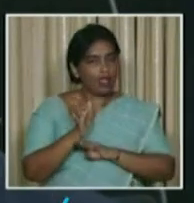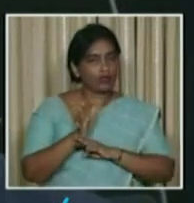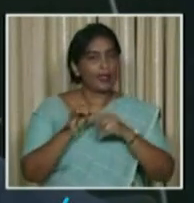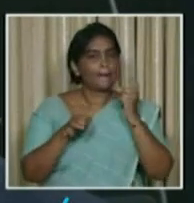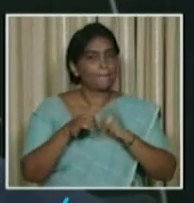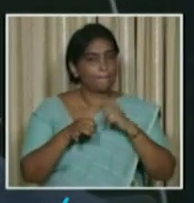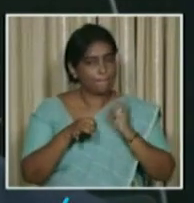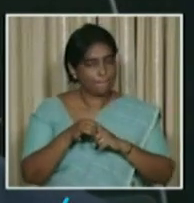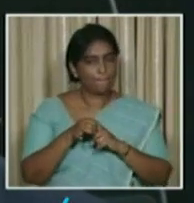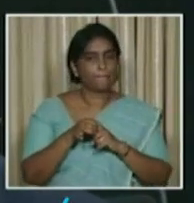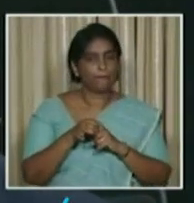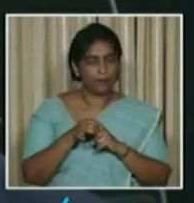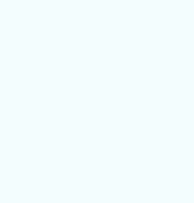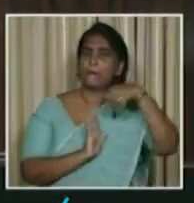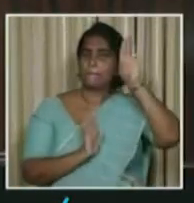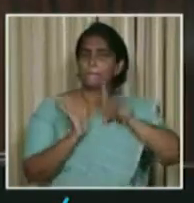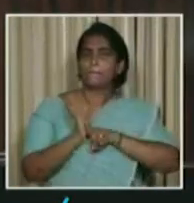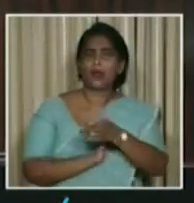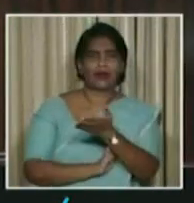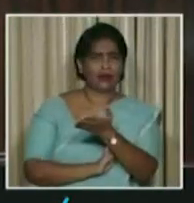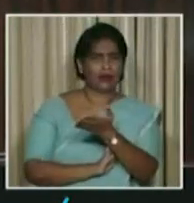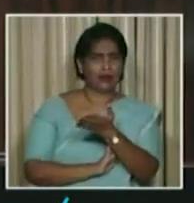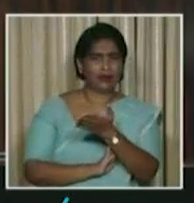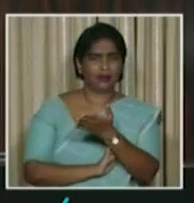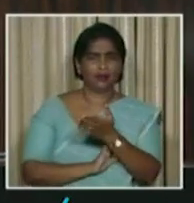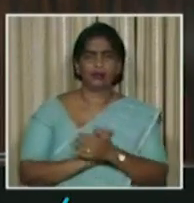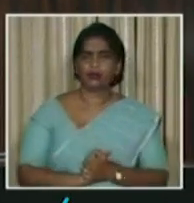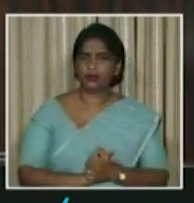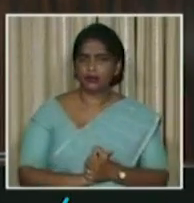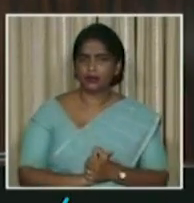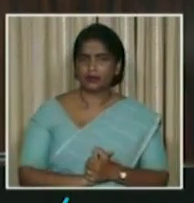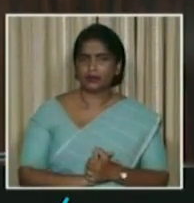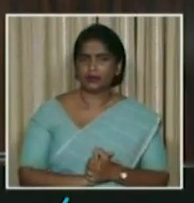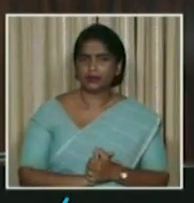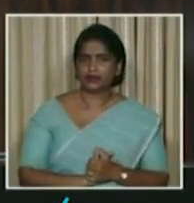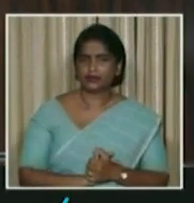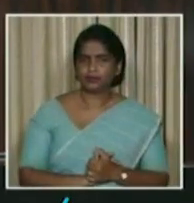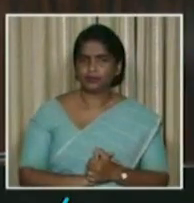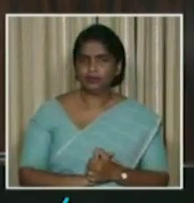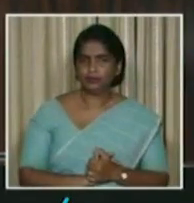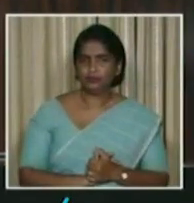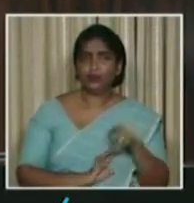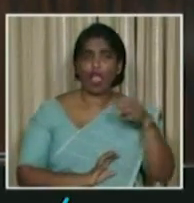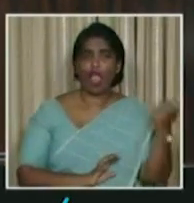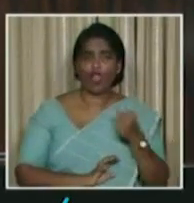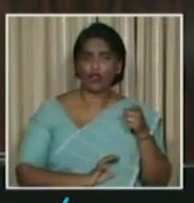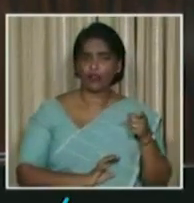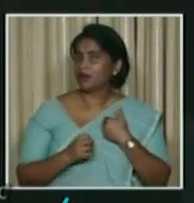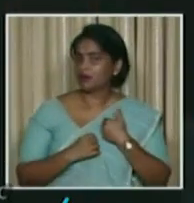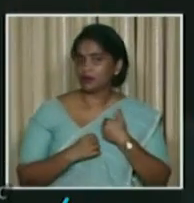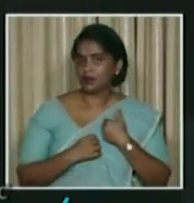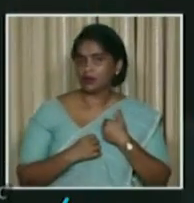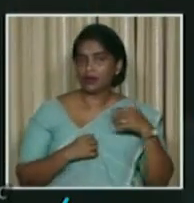ප්‍රශ්නයක් මුලසනේ කියවන්නේ පරණ එක. ඔය කරු කතානායකතුමා. හරි කරු කතානායකතුමා. එහෙනම් අලුත් එක අපිට